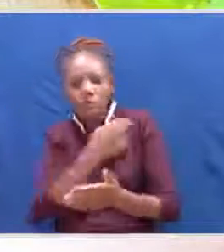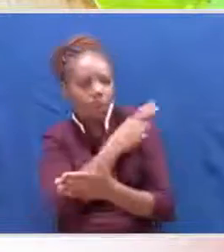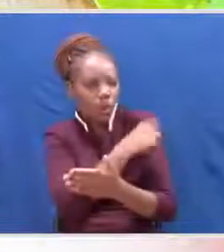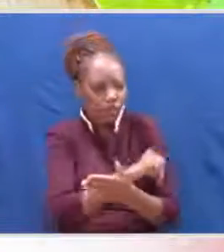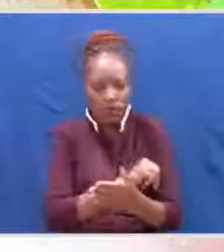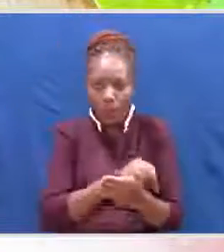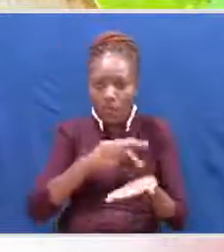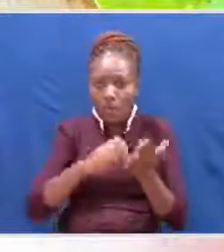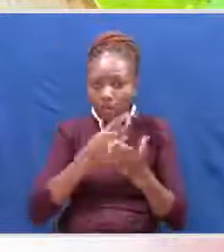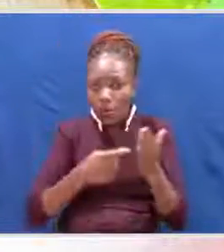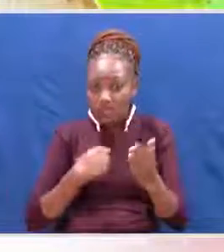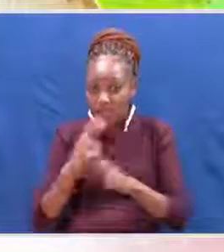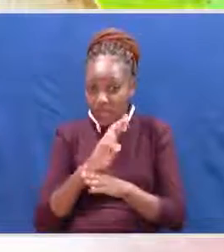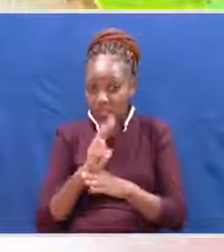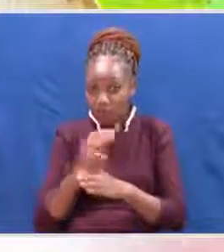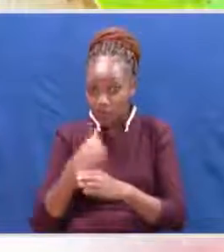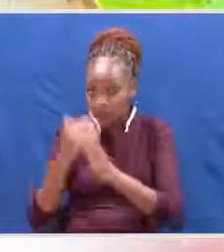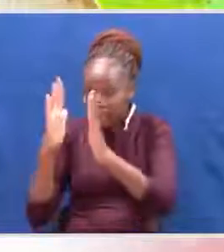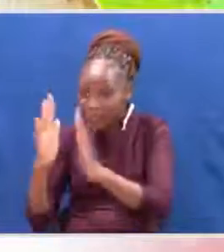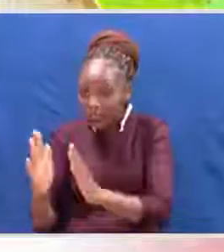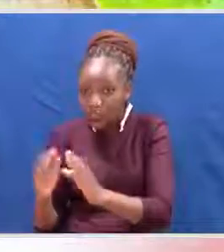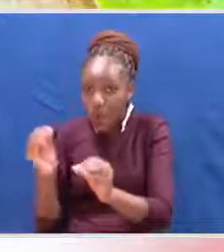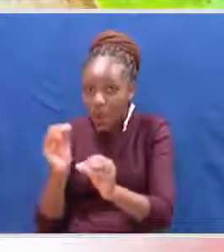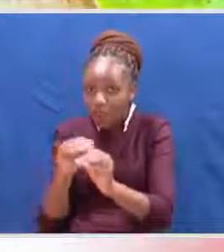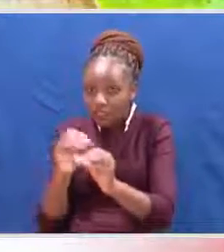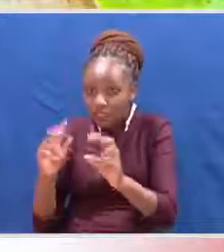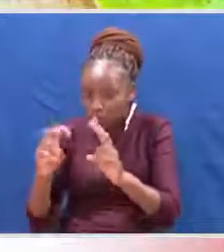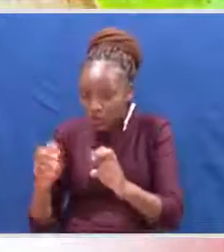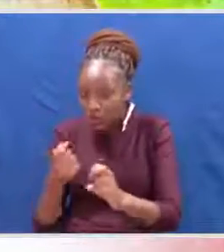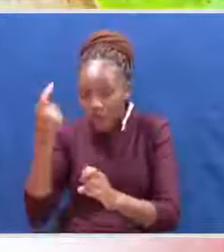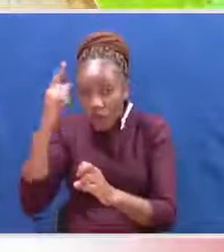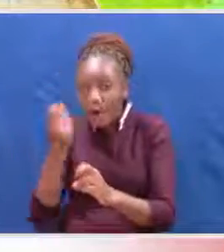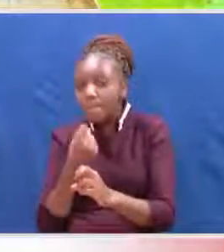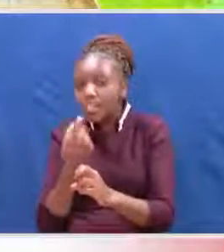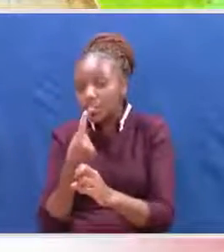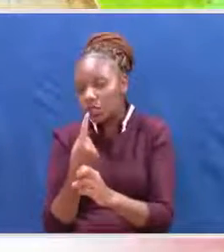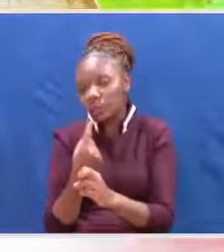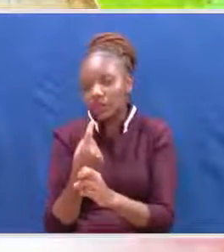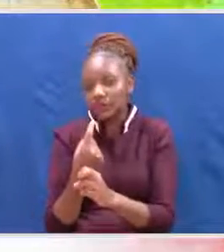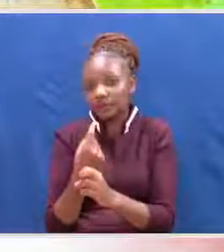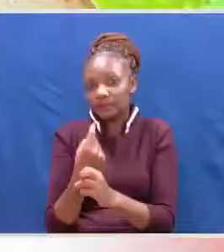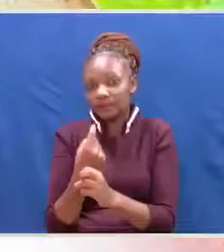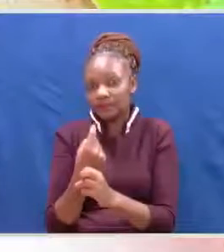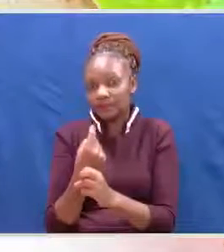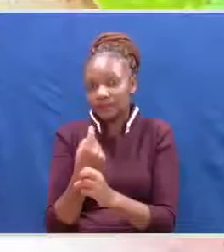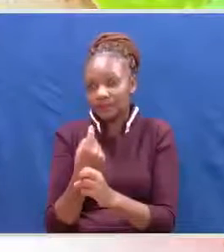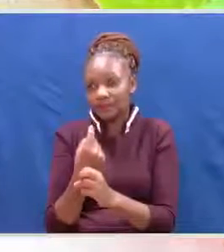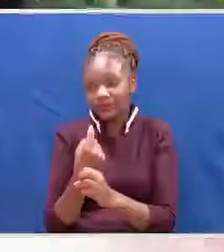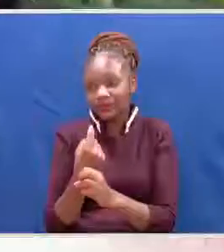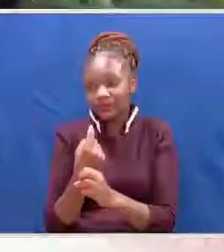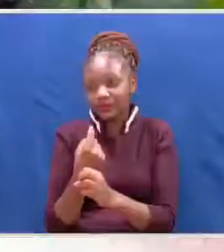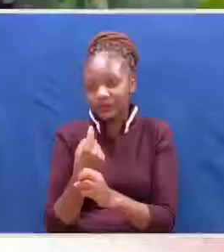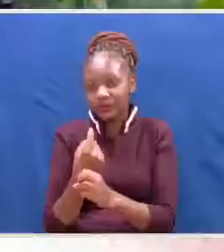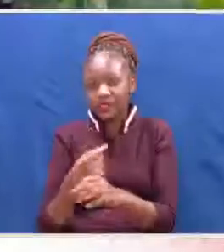natumia my personal savings ku seek treatment. Yeah. Wachi ukisign mkataba na klabu